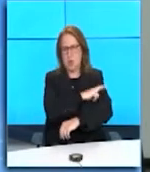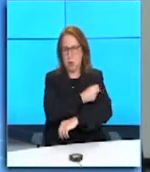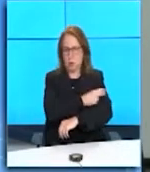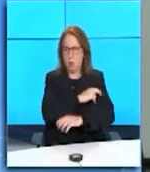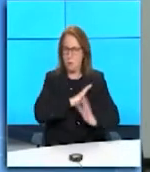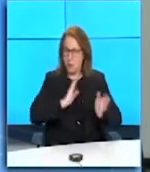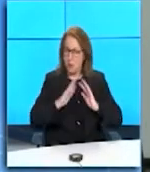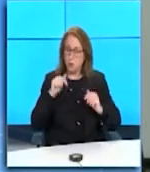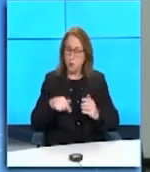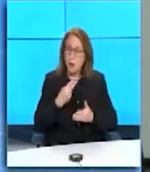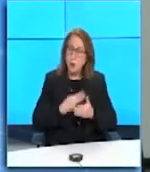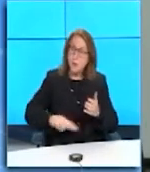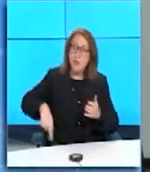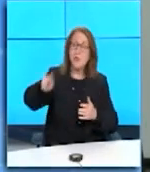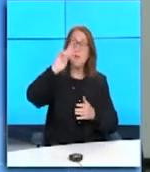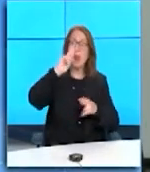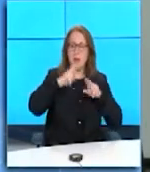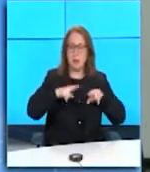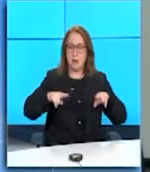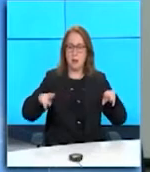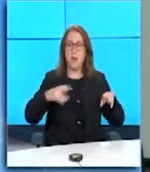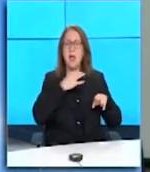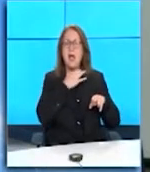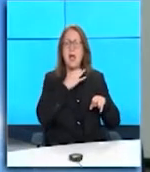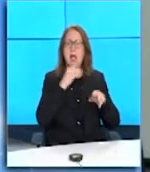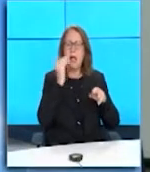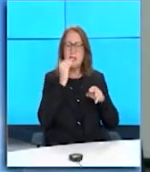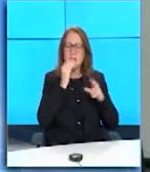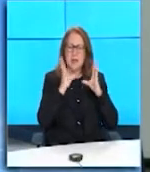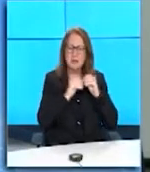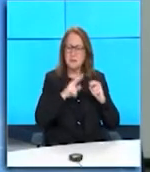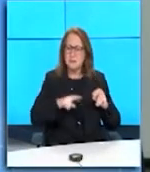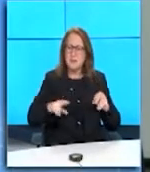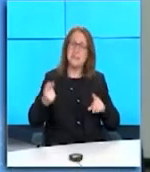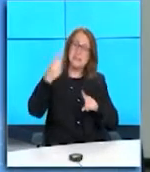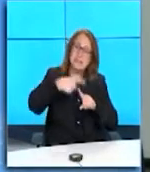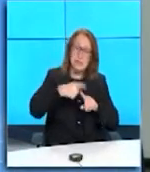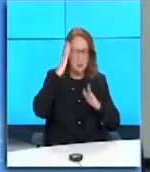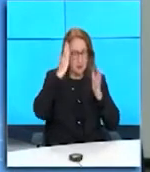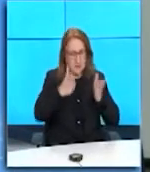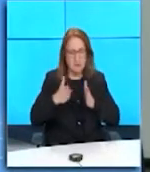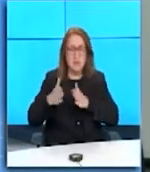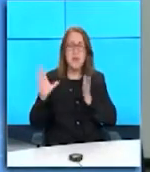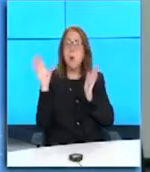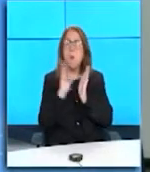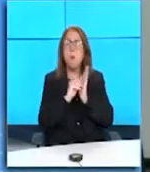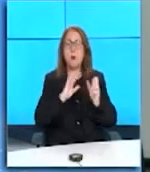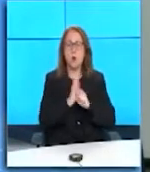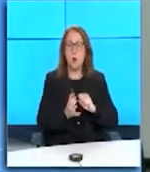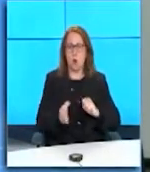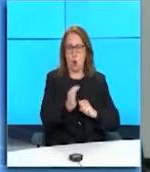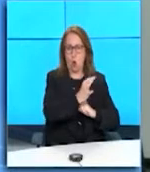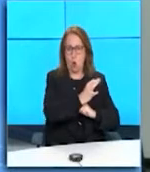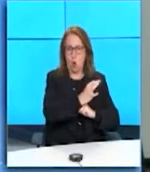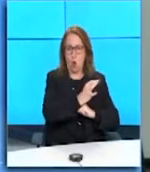έχουν υπερδιαπλαστιαστεί οι κλίνες ΜΕΘ που λειτουργούν. Όλες οι κλίνες ΜΕΘ που μπήκαν στο σύστημα μπήκαν με τις τεχνικές